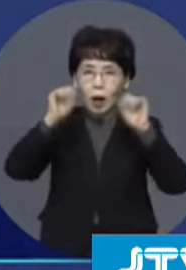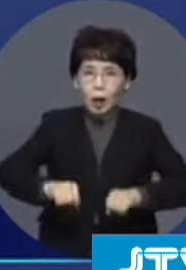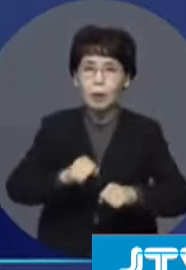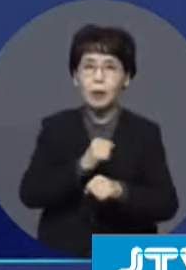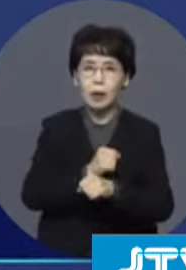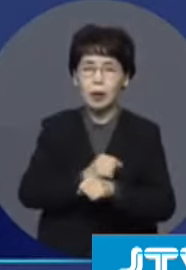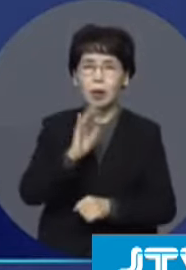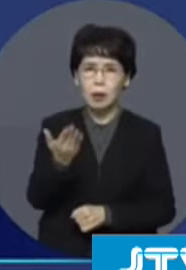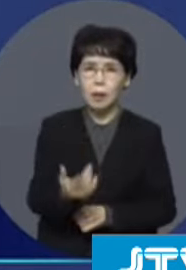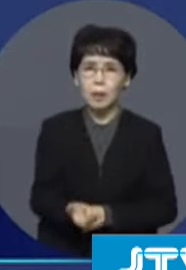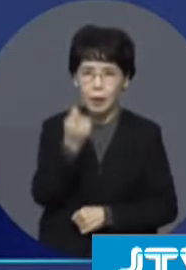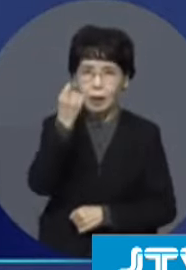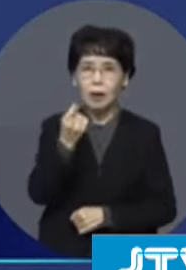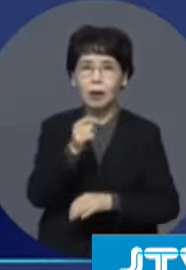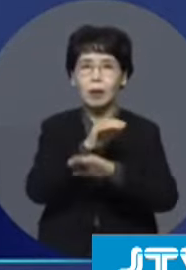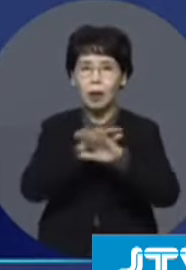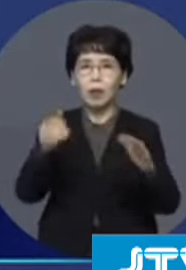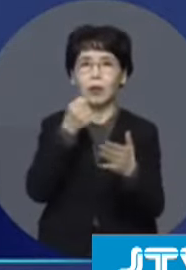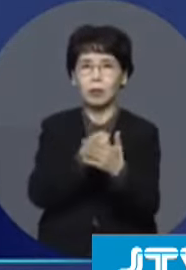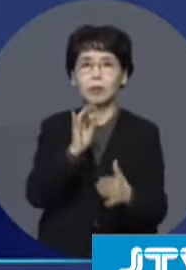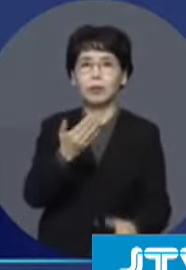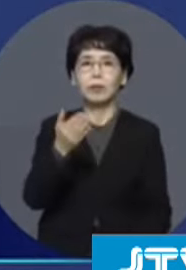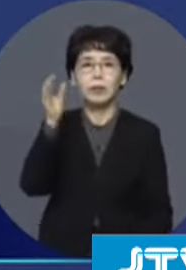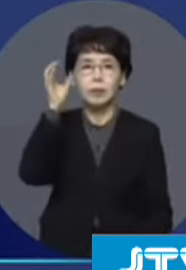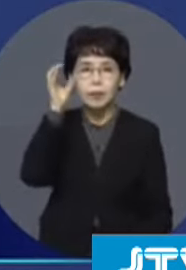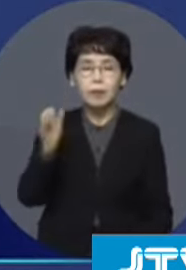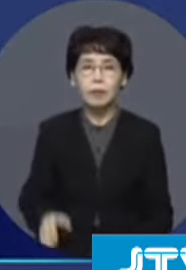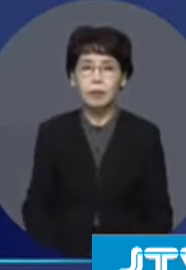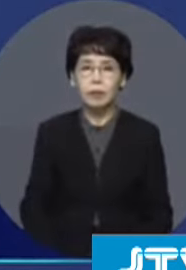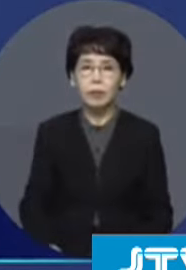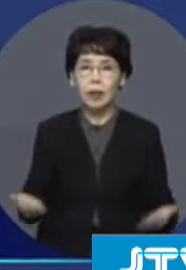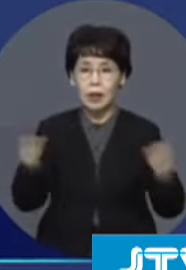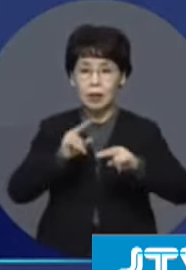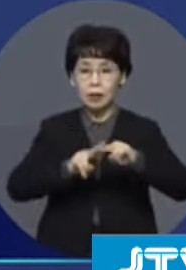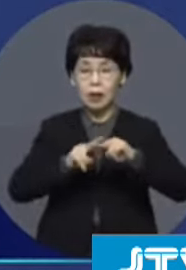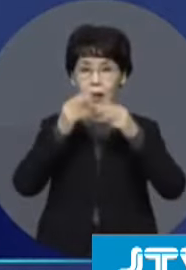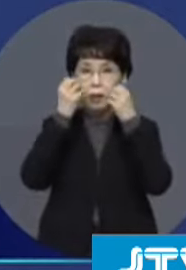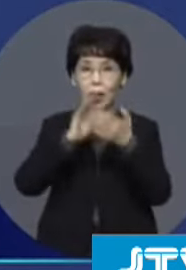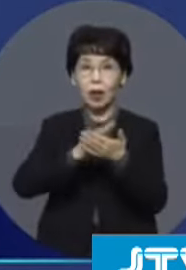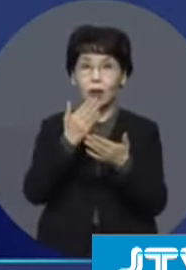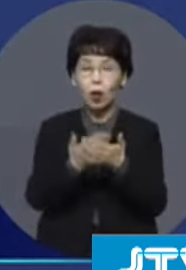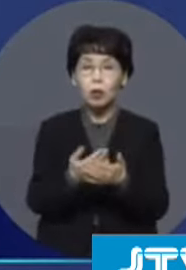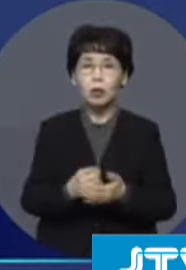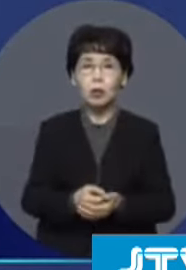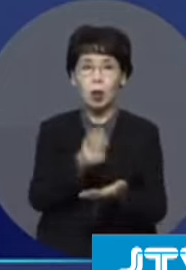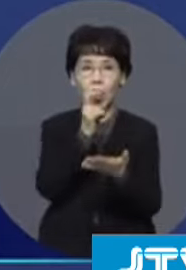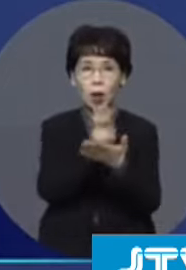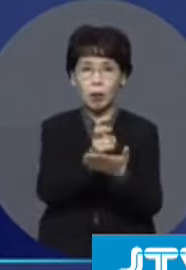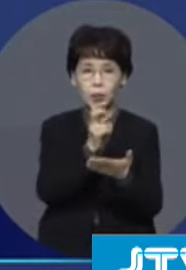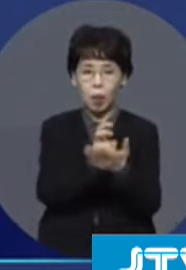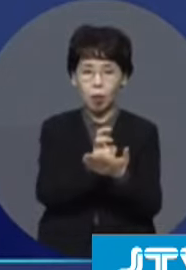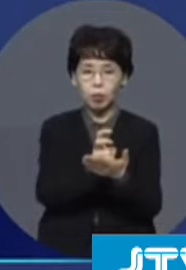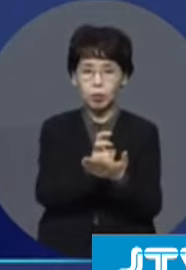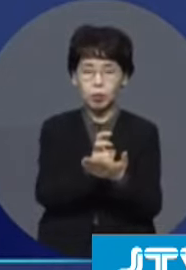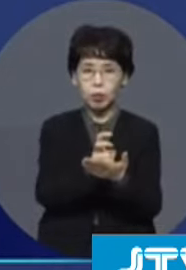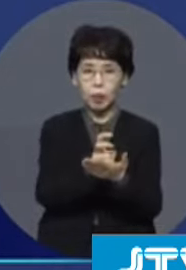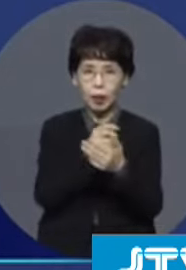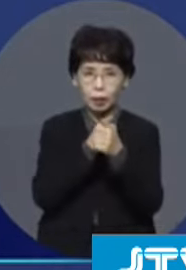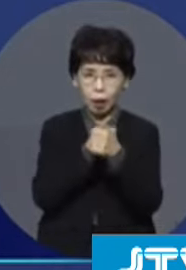조속히 마무리되기를 기대합니다. 노동개혁은 법치 확립의 토대